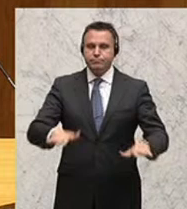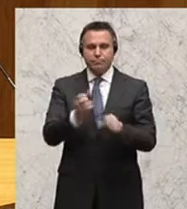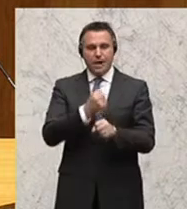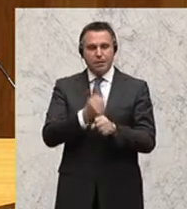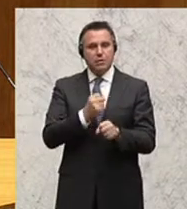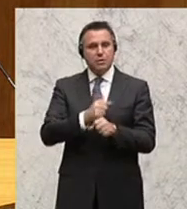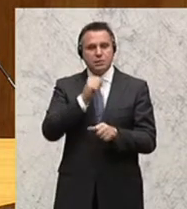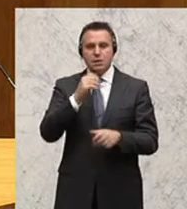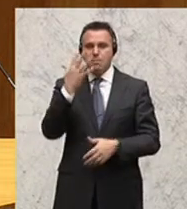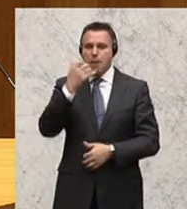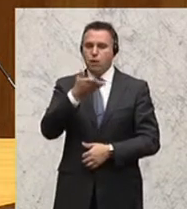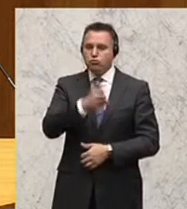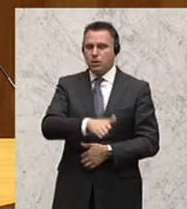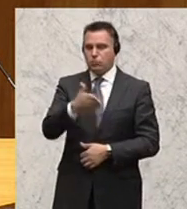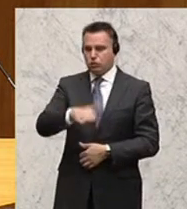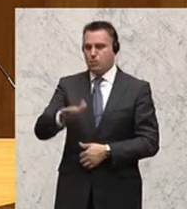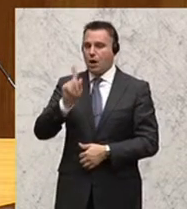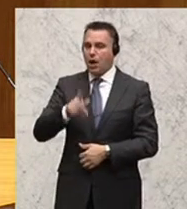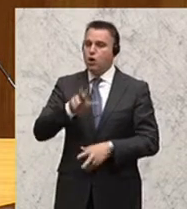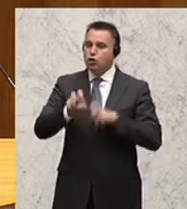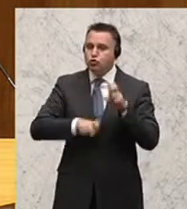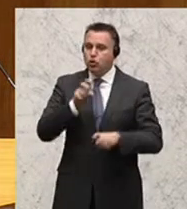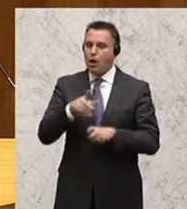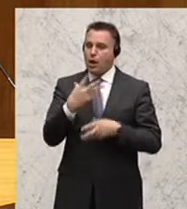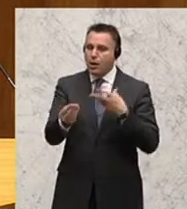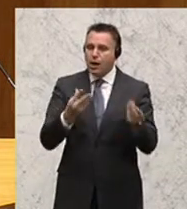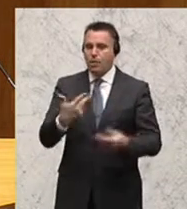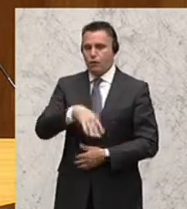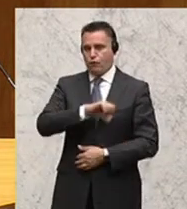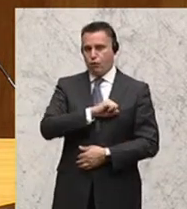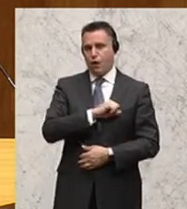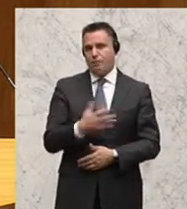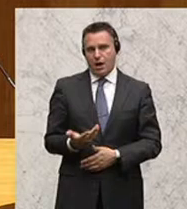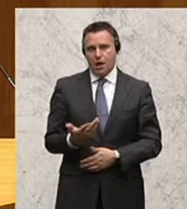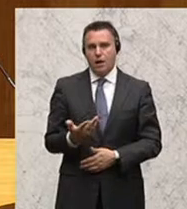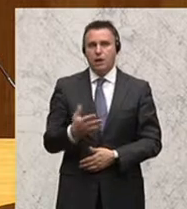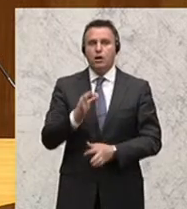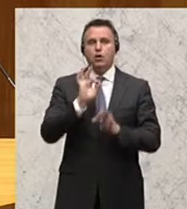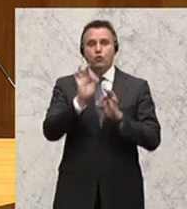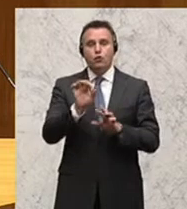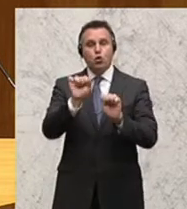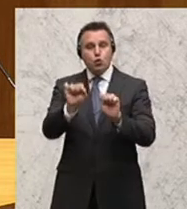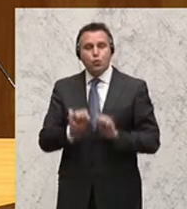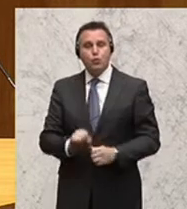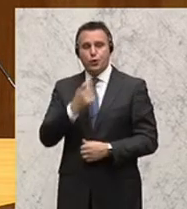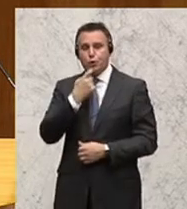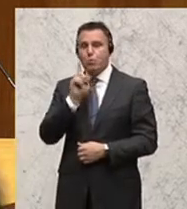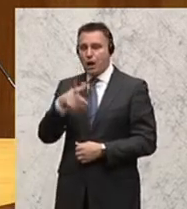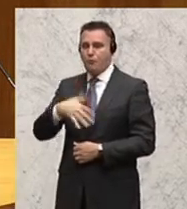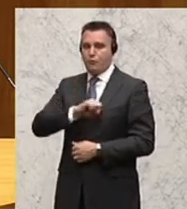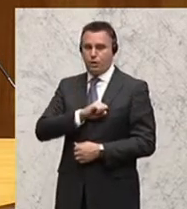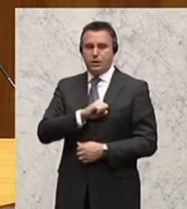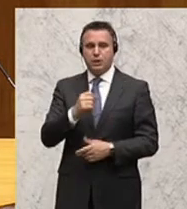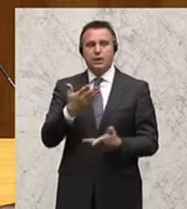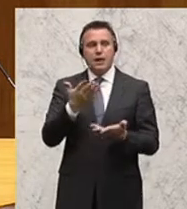Bauernsterben beenden und mit steuerlichen Begünstigungen, letztlich auch Begünstigungen für den Konsumenten, der Arbeit